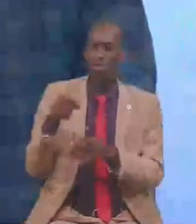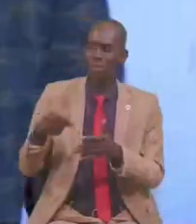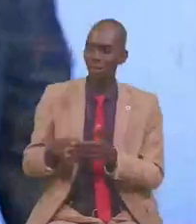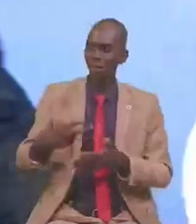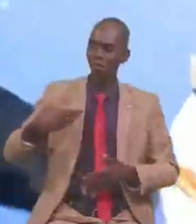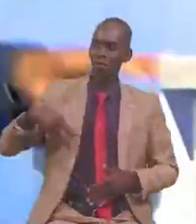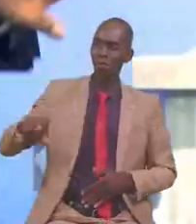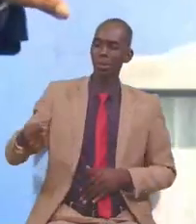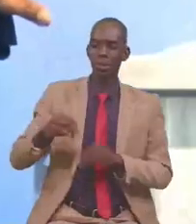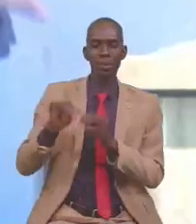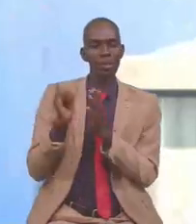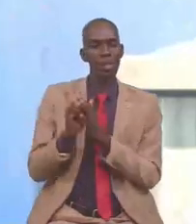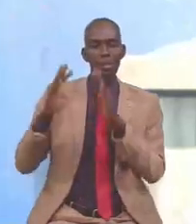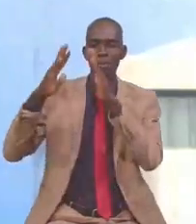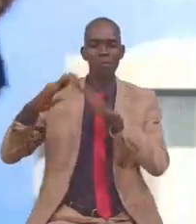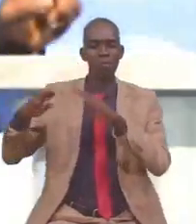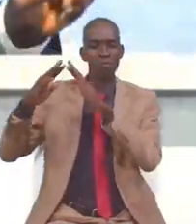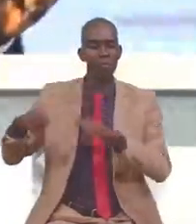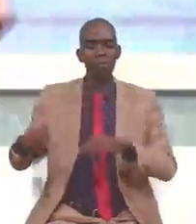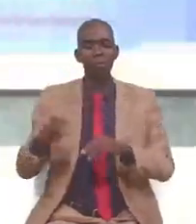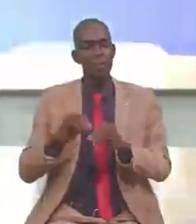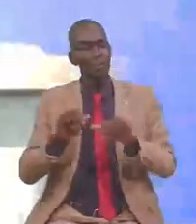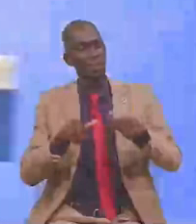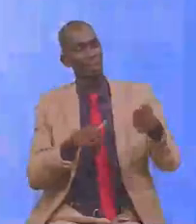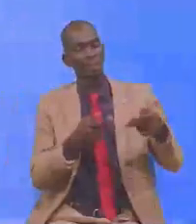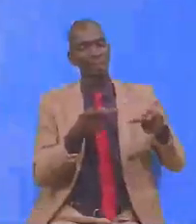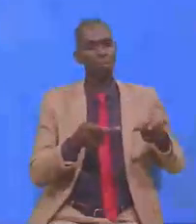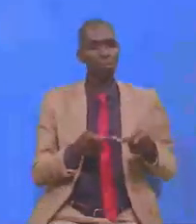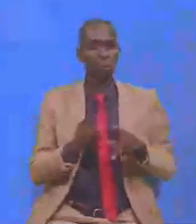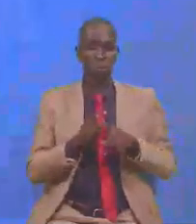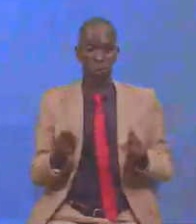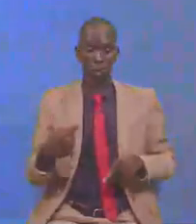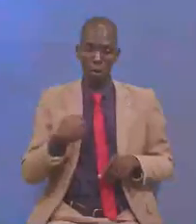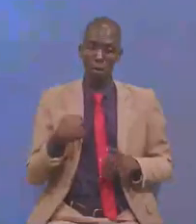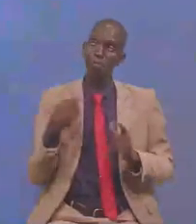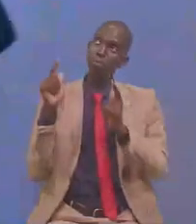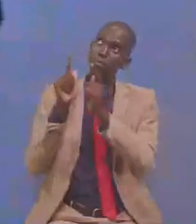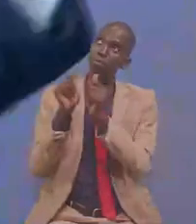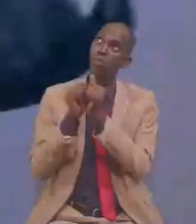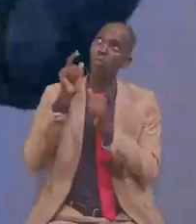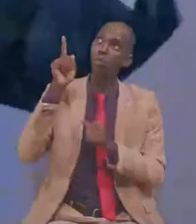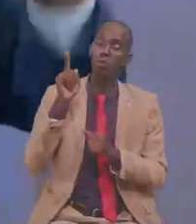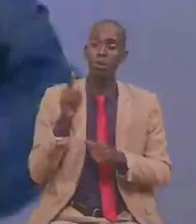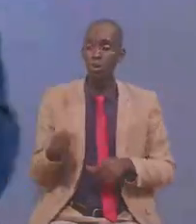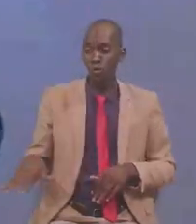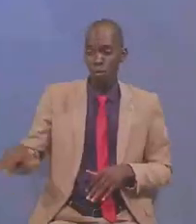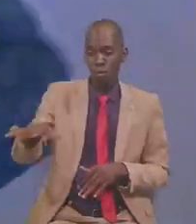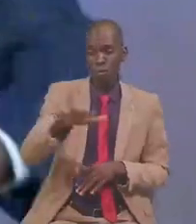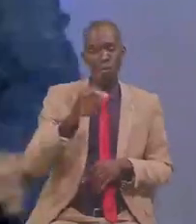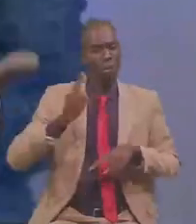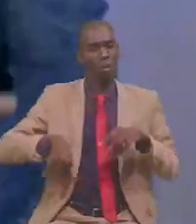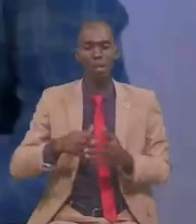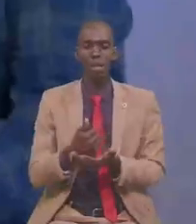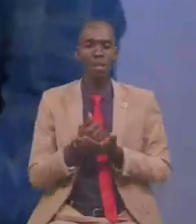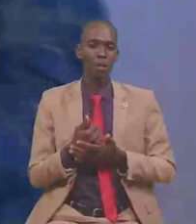Je suis issu de mes ancêtres qui ont établi cette religion et l'autre là-bas, mais je viens à toi parce que cela ne peut